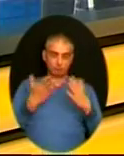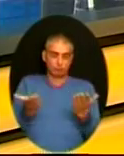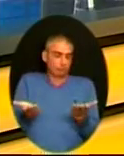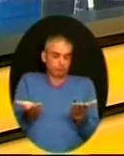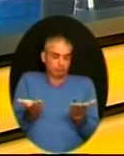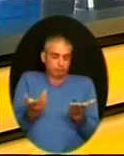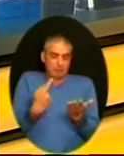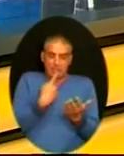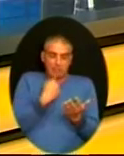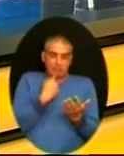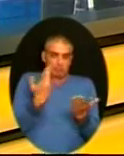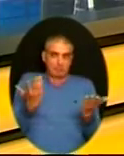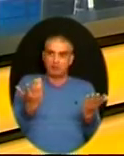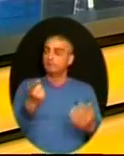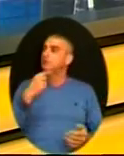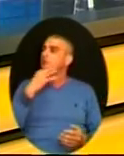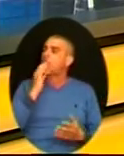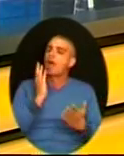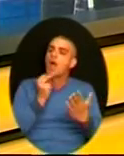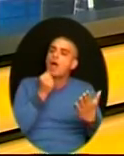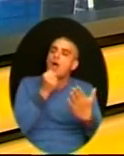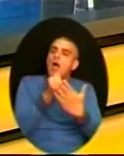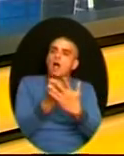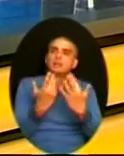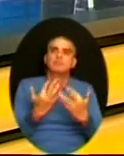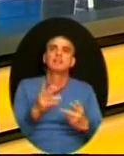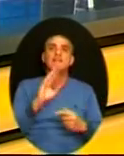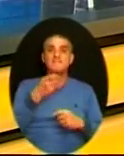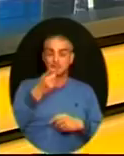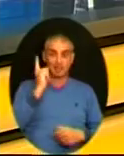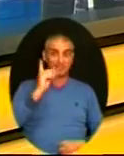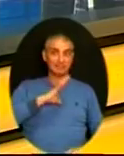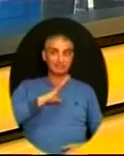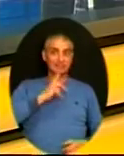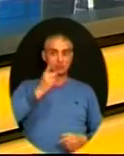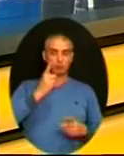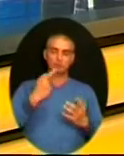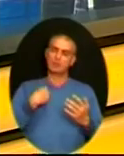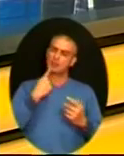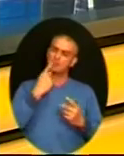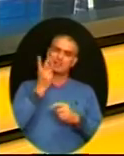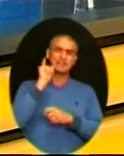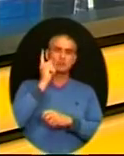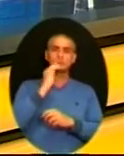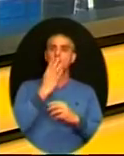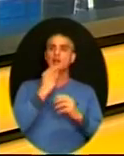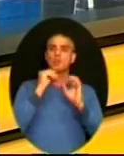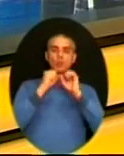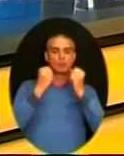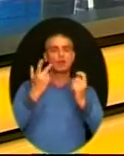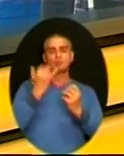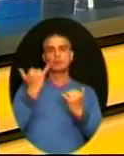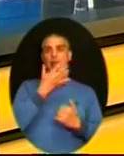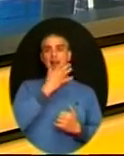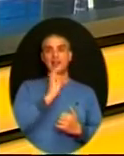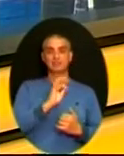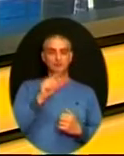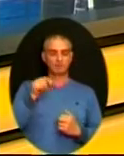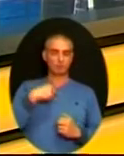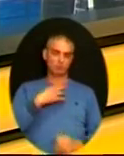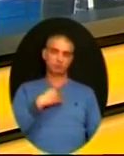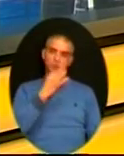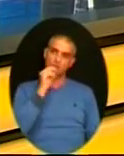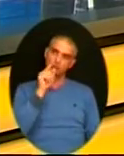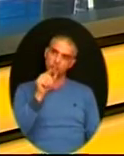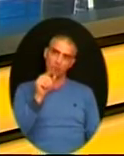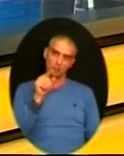שום תתרוץ. עד לאן הולכים? זאת השאלה האמיתית, והאם האיום הזה הוא איום מוציא? אמרתי קודם, איומים שיהדות התורה בדרך כלל הם רציניים, וכאן אני רוצה לשאול